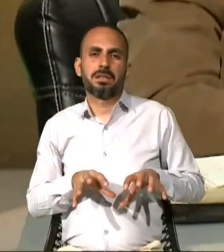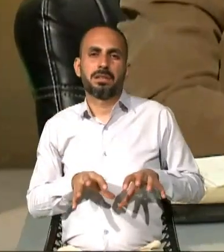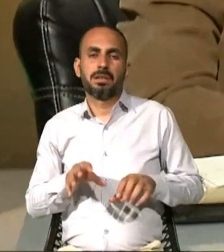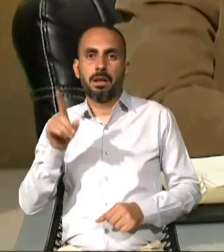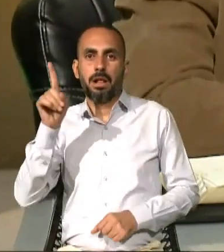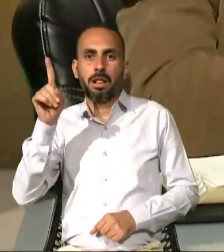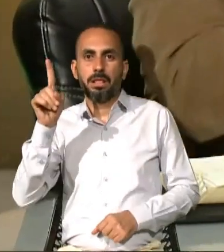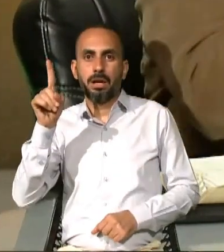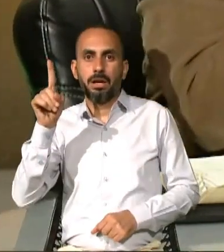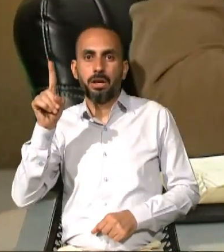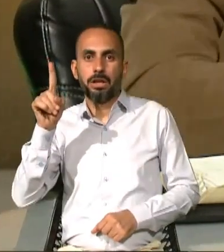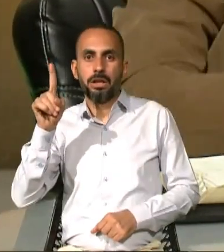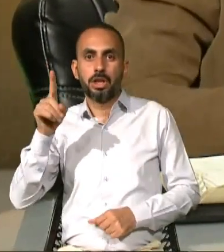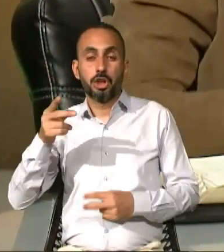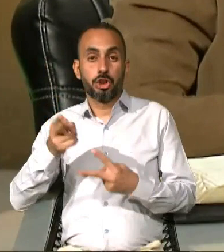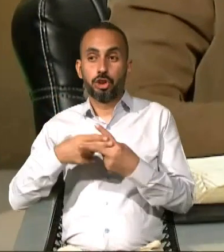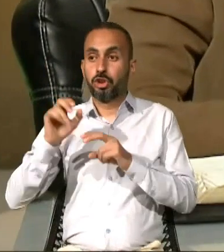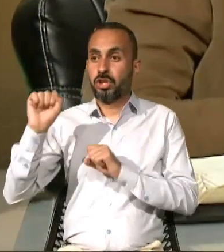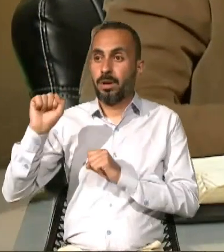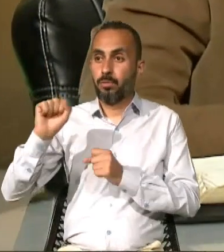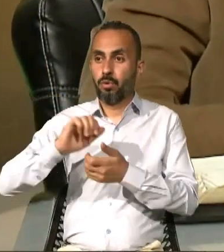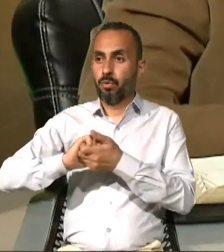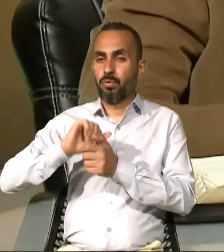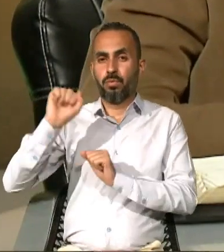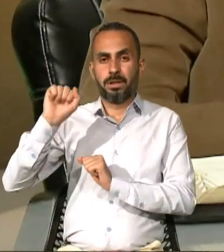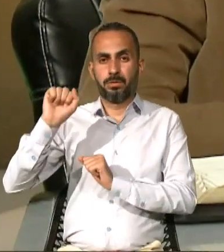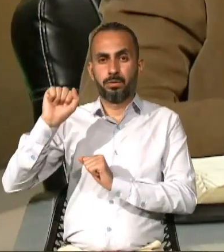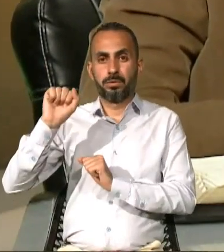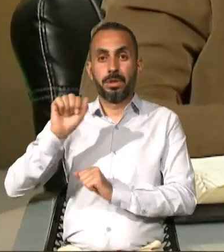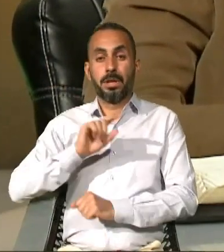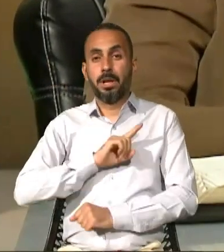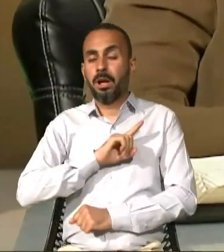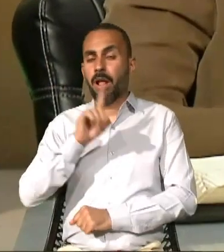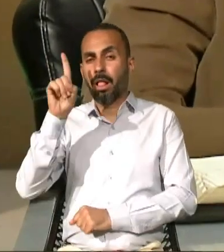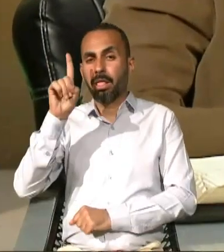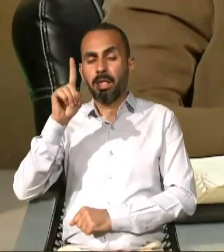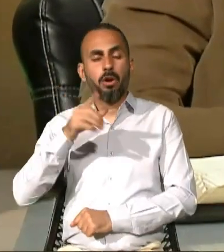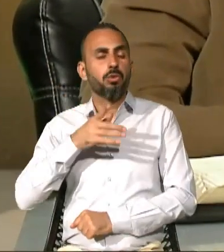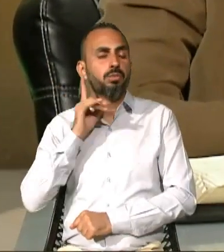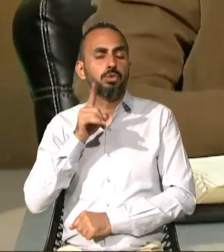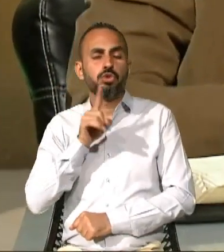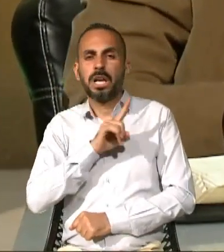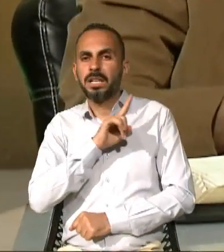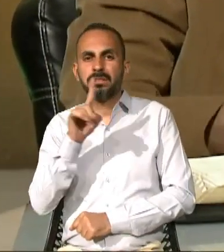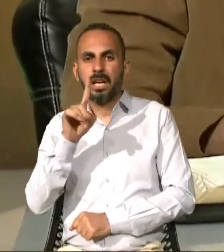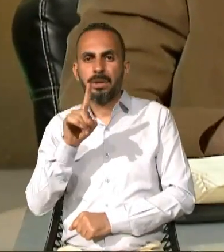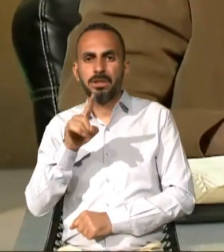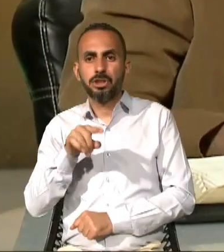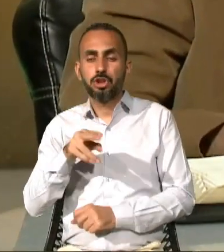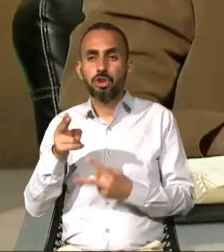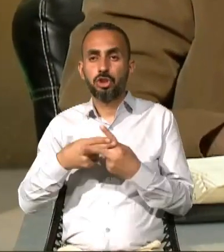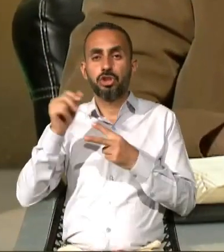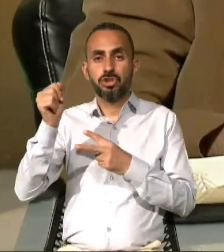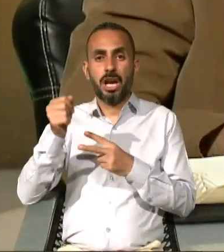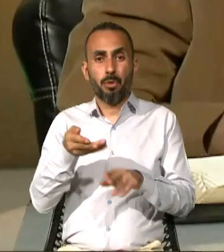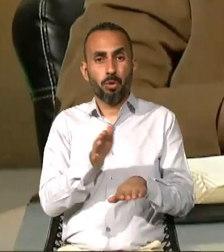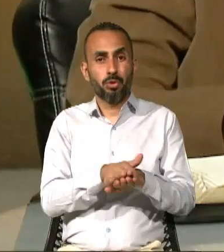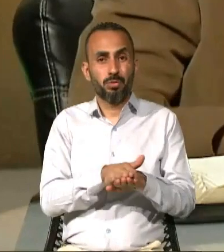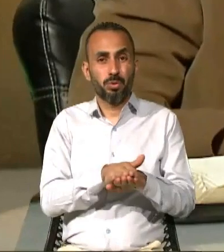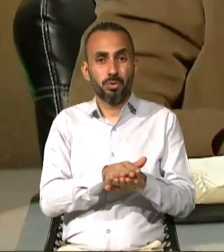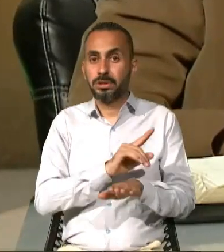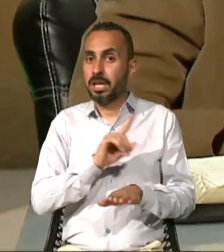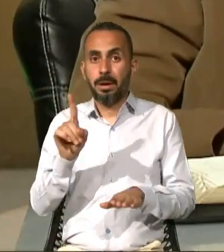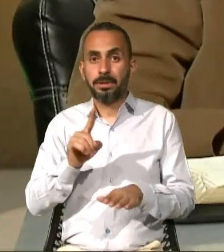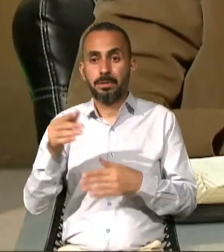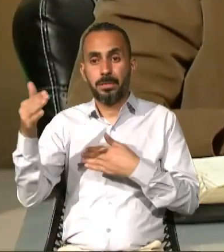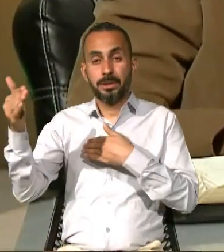وعده، هو لا يشاء أن يهلك أناس بل أن يقبل الجميع إلى التوبة. فخبر مجيء الرب ده خبر